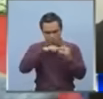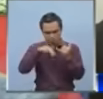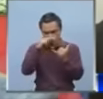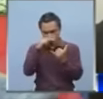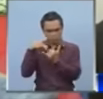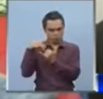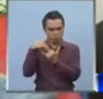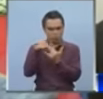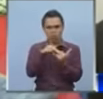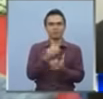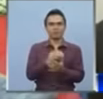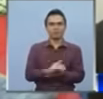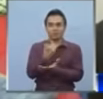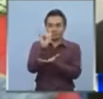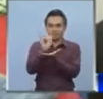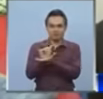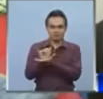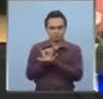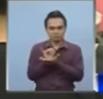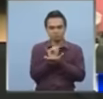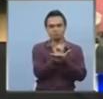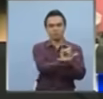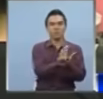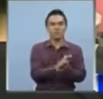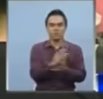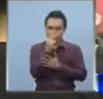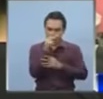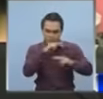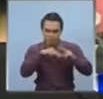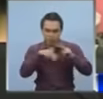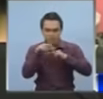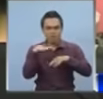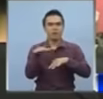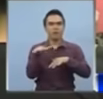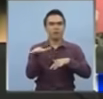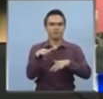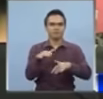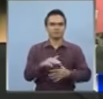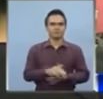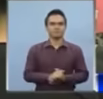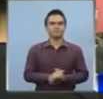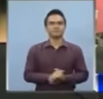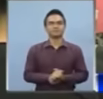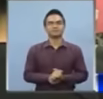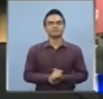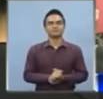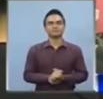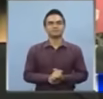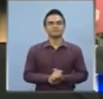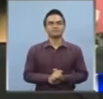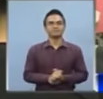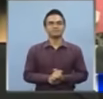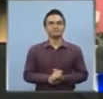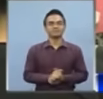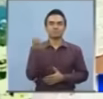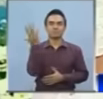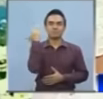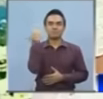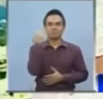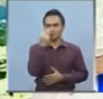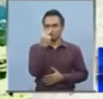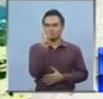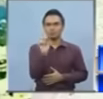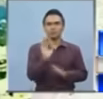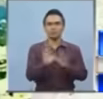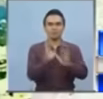ทางซึ่งเหการในตอนนั้นก็ยังปติดีอยู่ค่ะก็ช่วงนั้นเราก็สักประมาณ